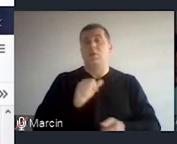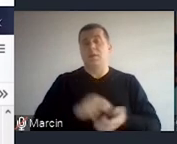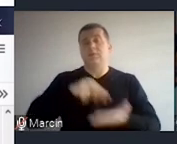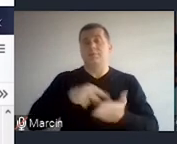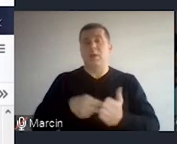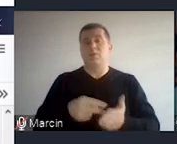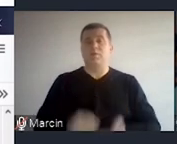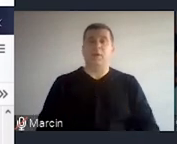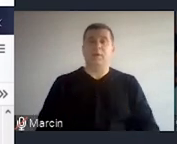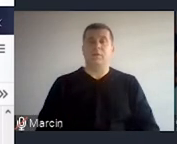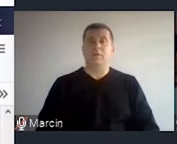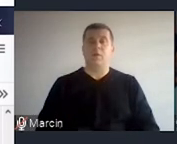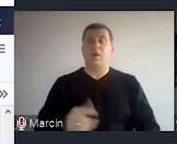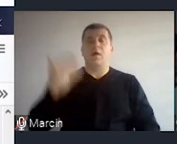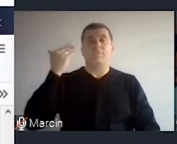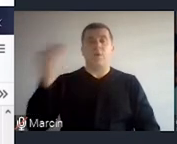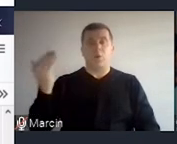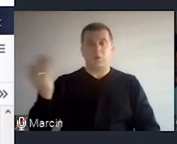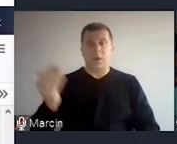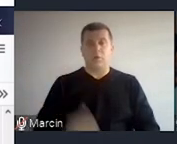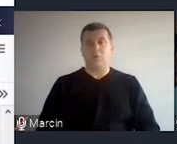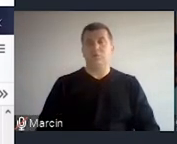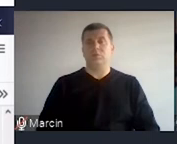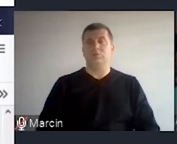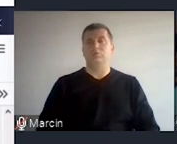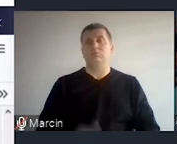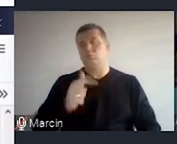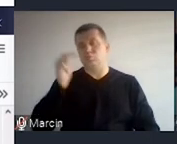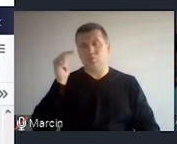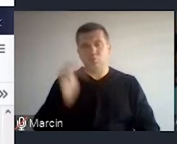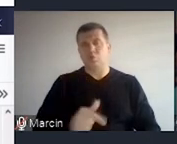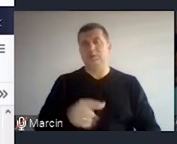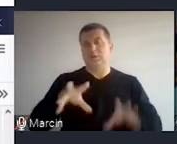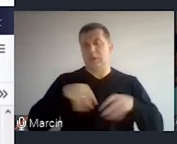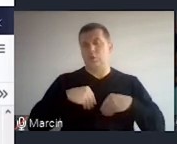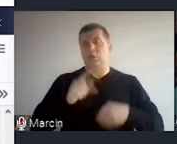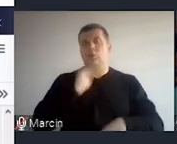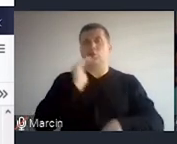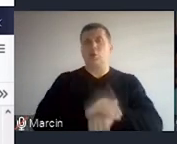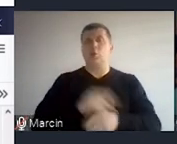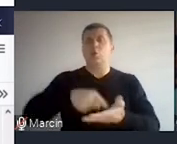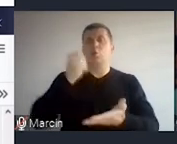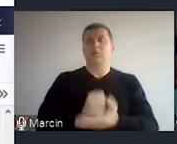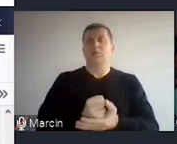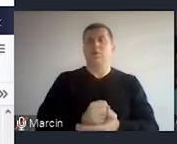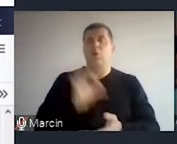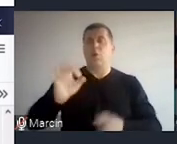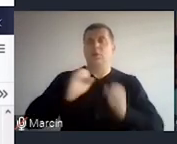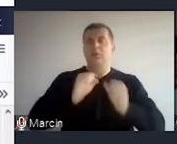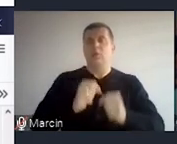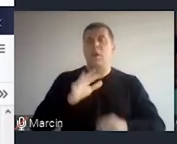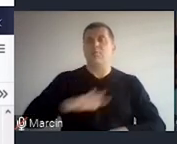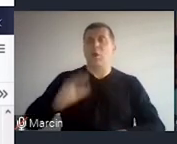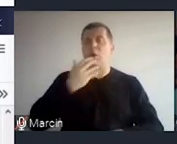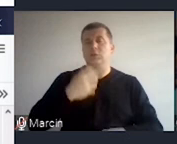przewidziane. I wolontariusz po prostu musi zostać zatrudniony zgodnie z ustawą o działalności